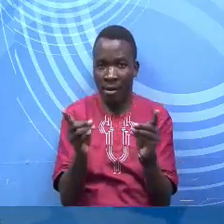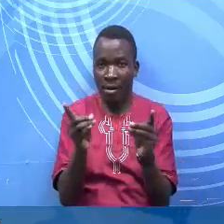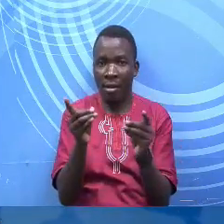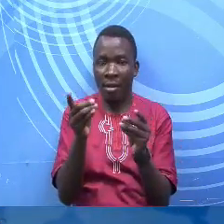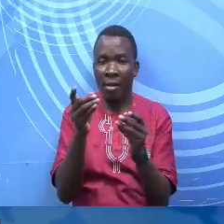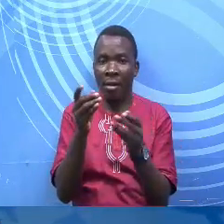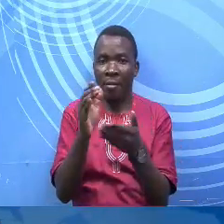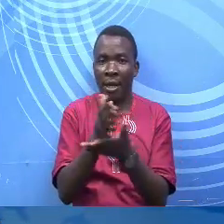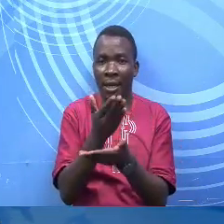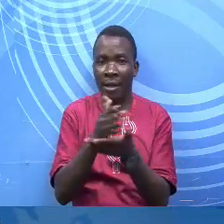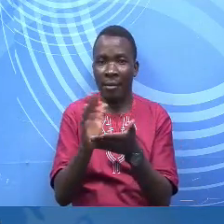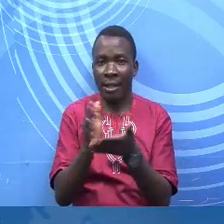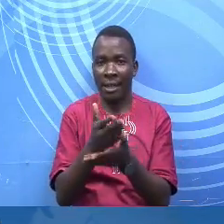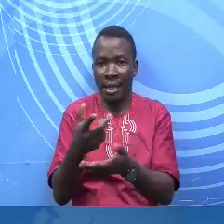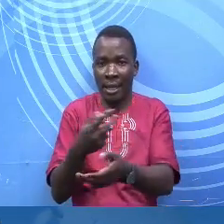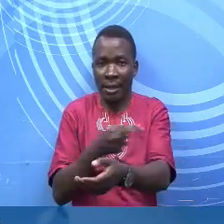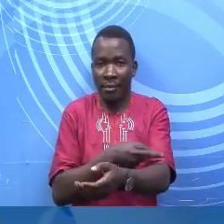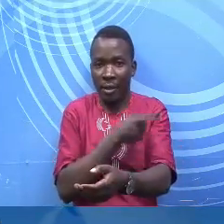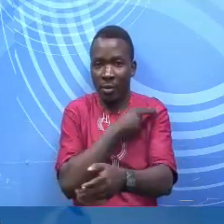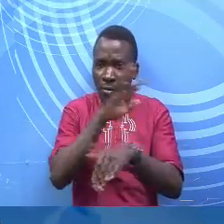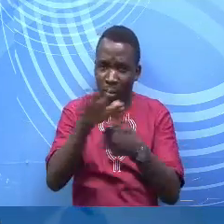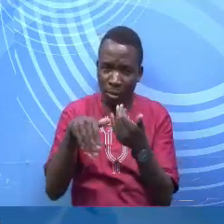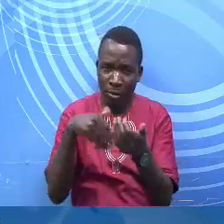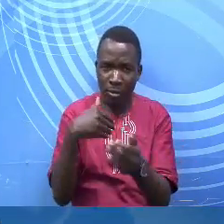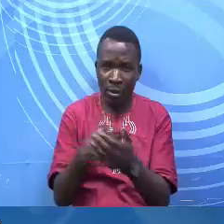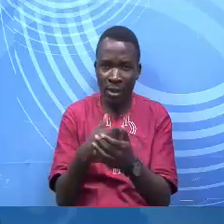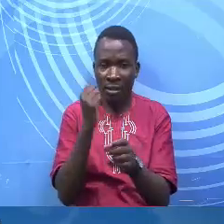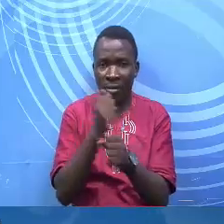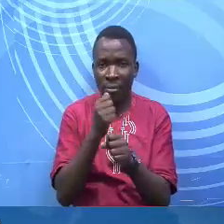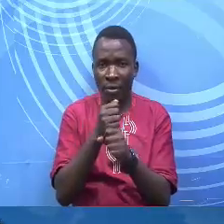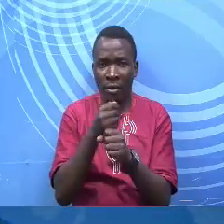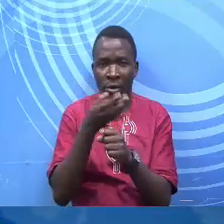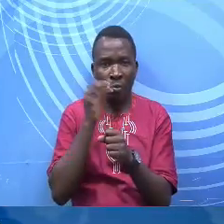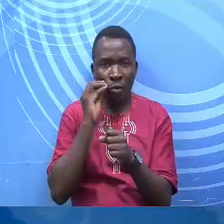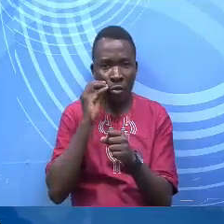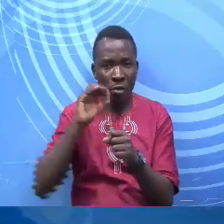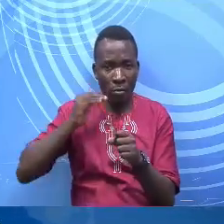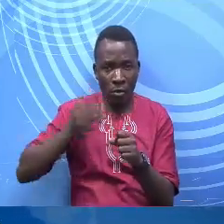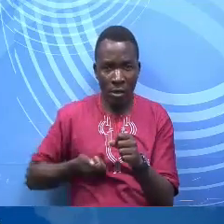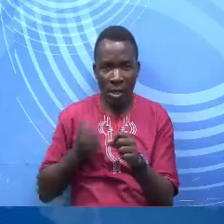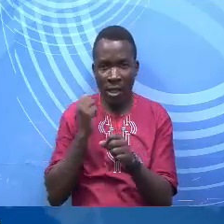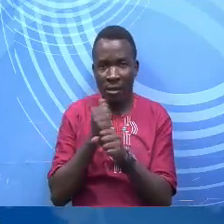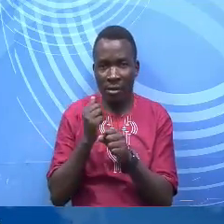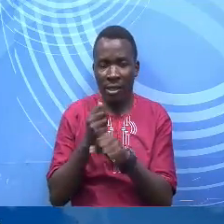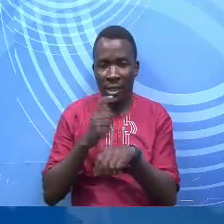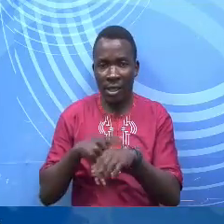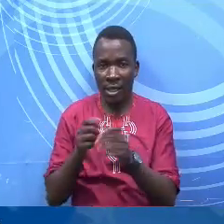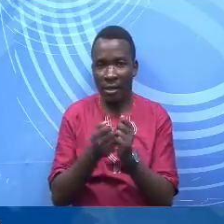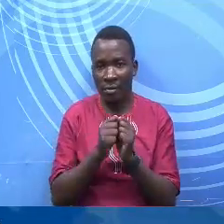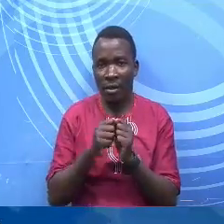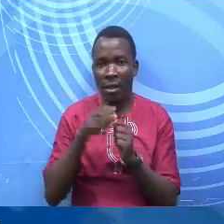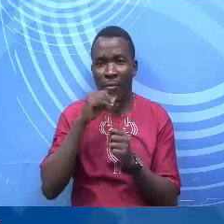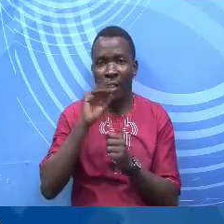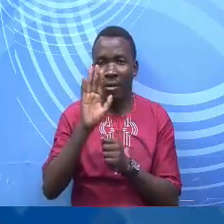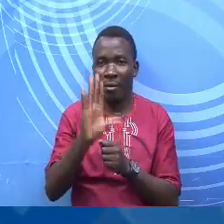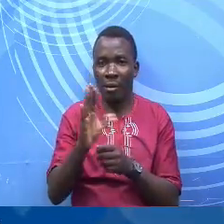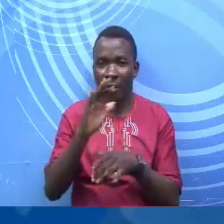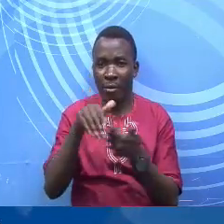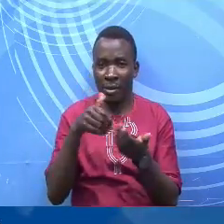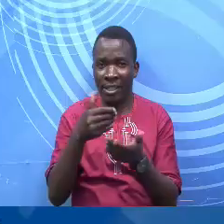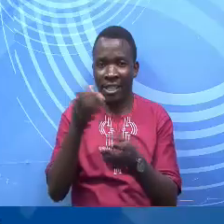imitungo ifatika n'idafatika imirimo mu rugo uyu mugore yakoze mu gihe yarari kumwe n'uwahoze ari umugabo we ikaba yashyizwe